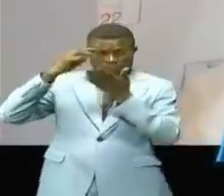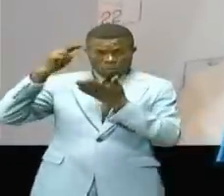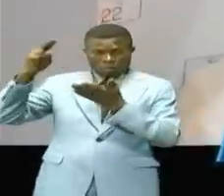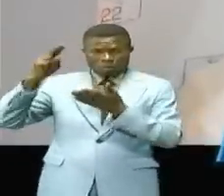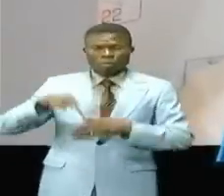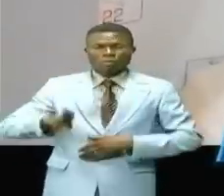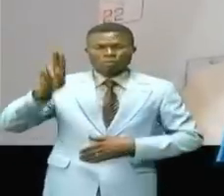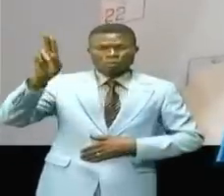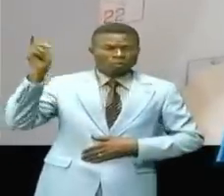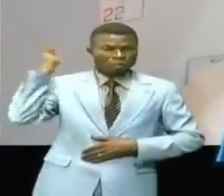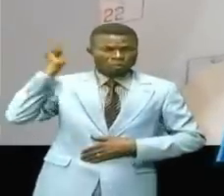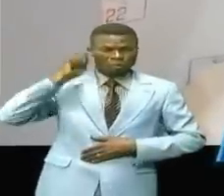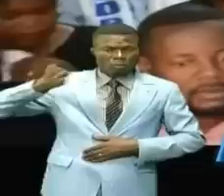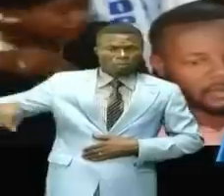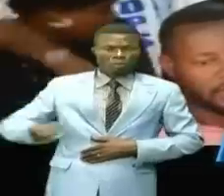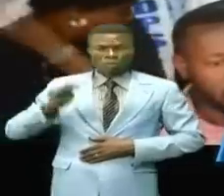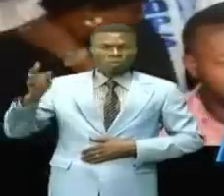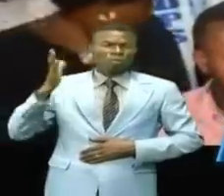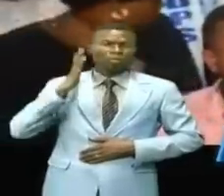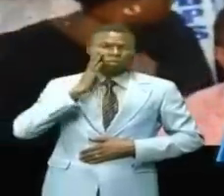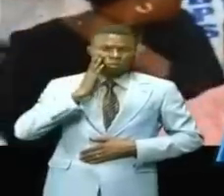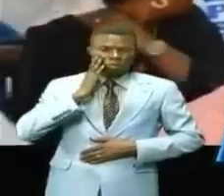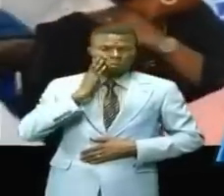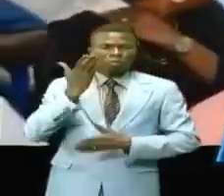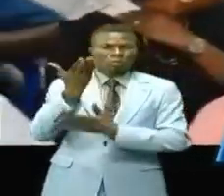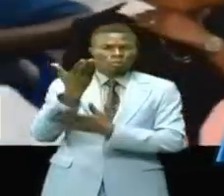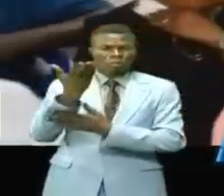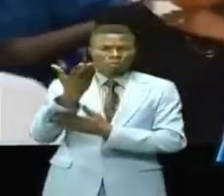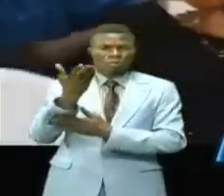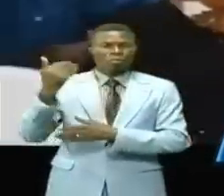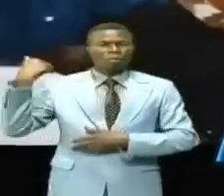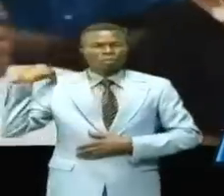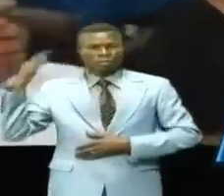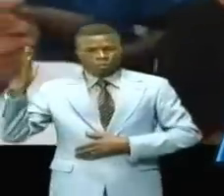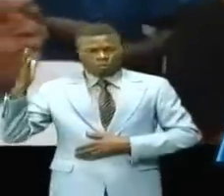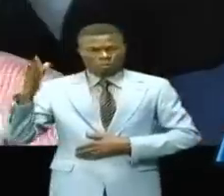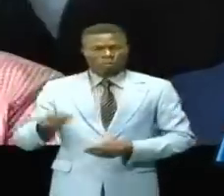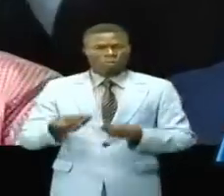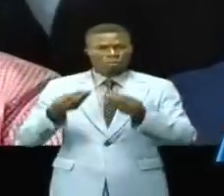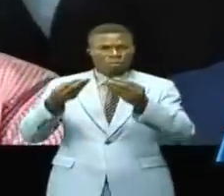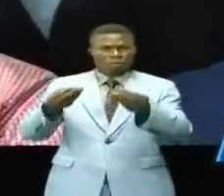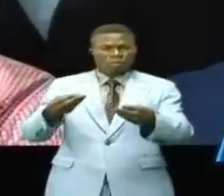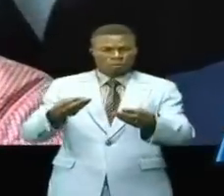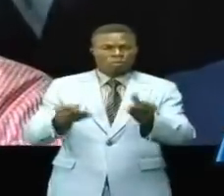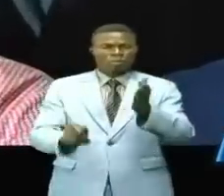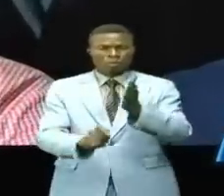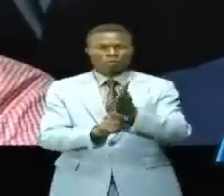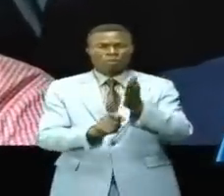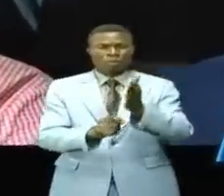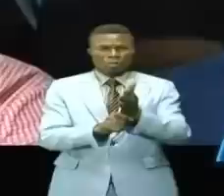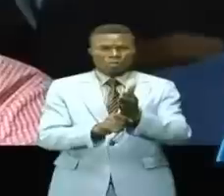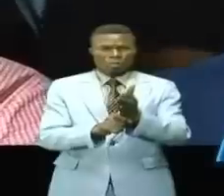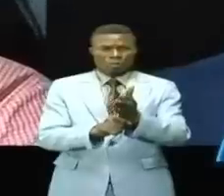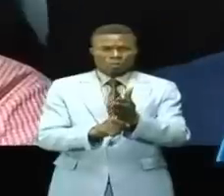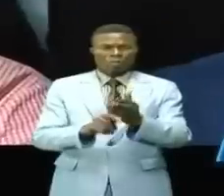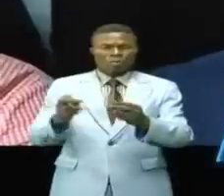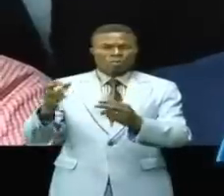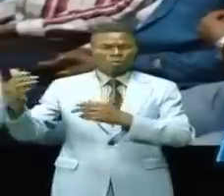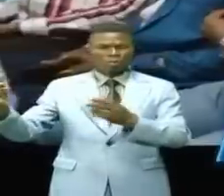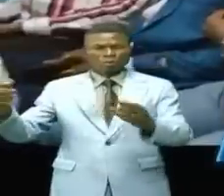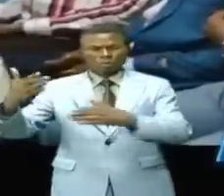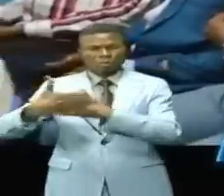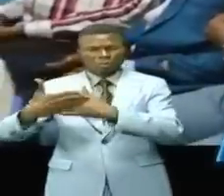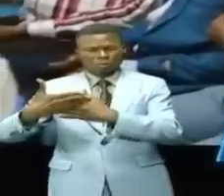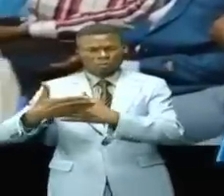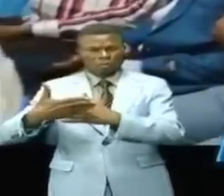l'IDPS, professeur Jean-Marie Béat, a interpellé les pouvoirs publics à mettre en place une stratégie de rapprocher cet espace du